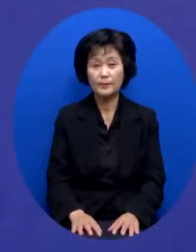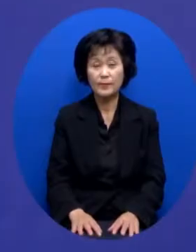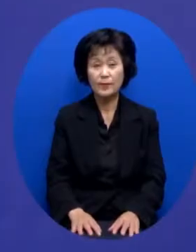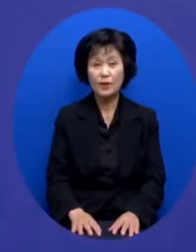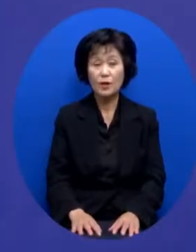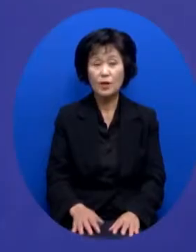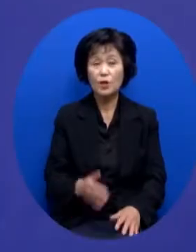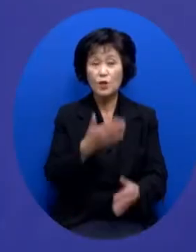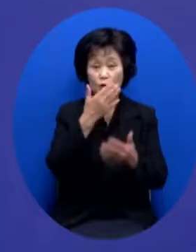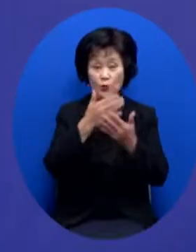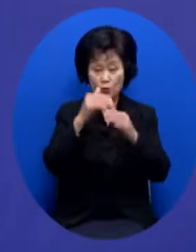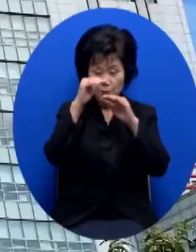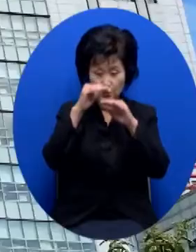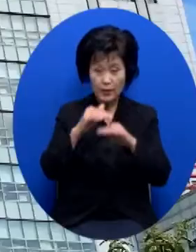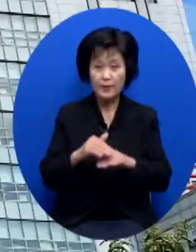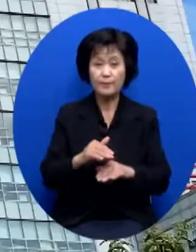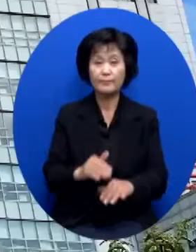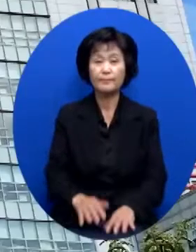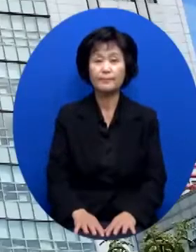오늘의 주요 단신입니다.